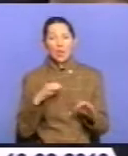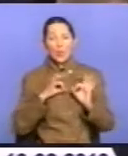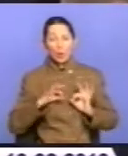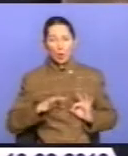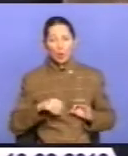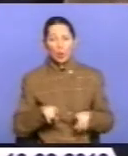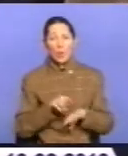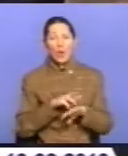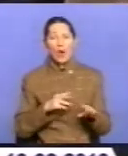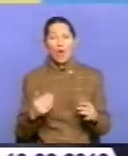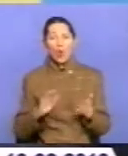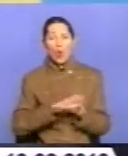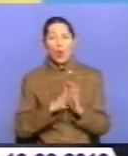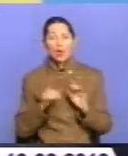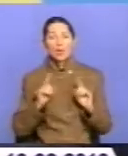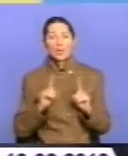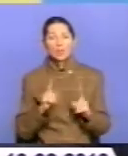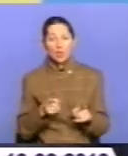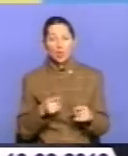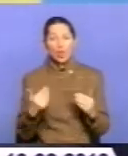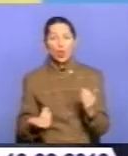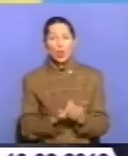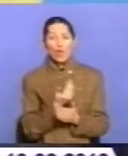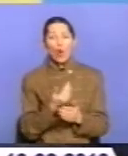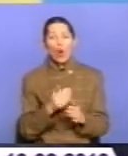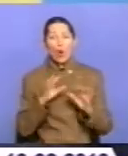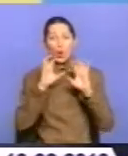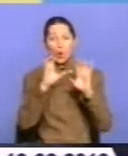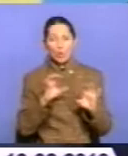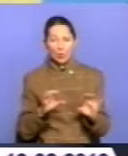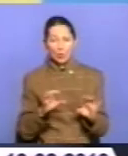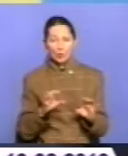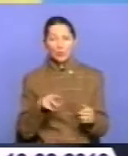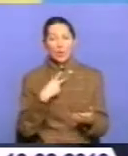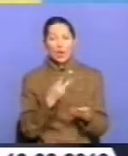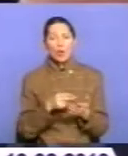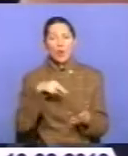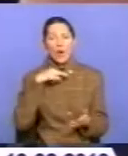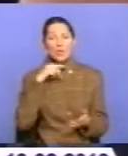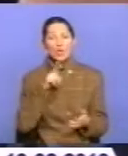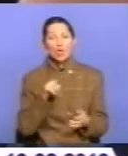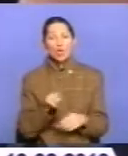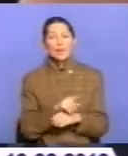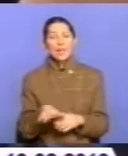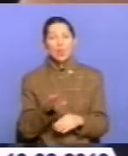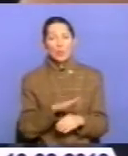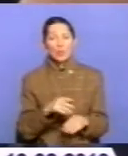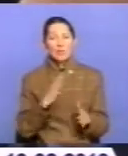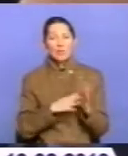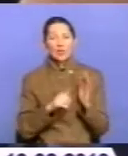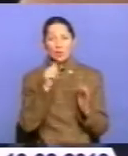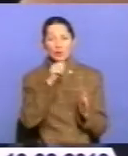нового кримінально-процесуального кодексу. Прокурор області Геннадій Мовчан звернув увагу на те, що на Тернопільщині ще з 90-х років